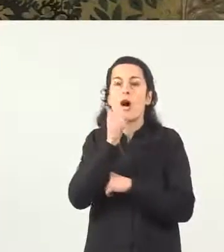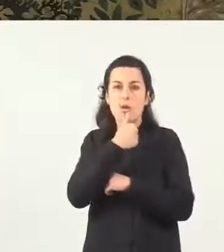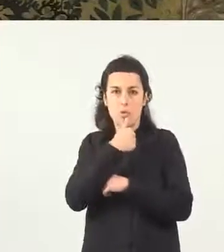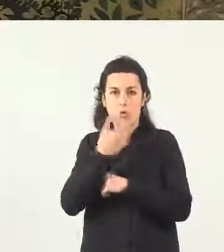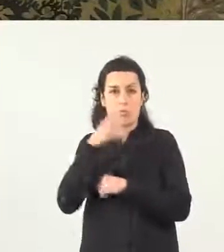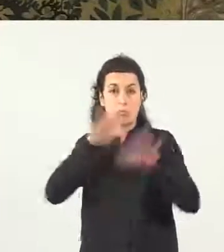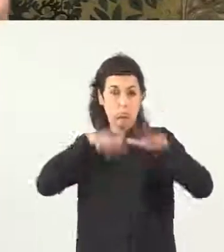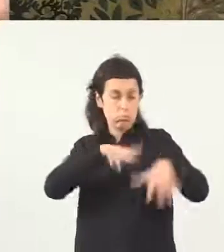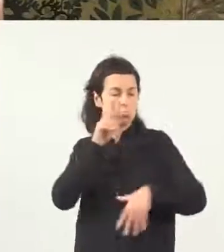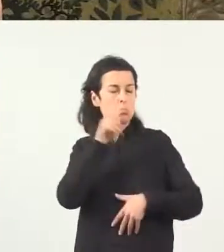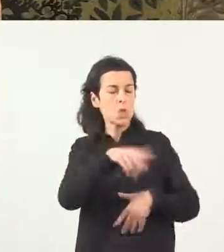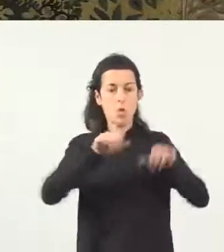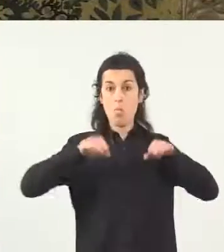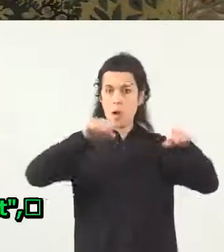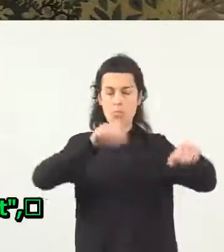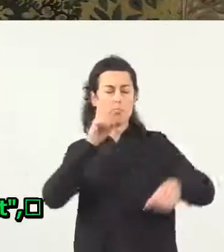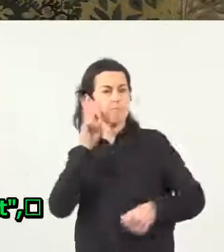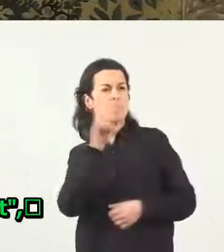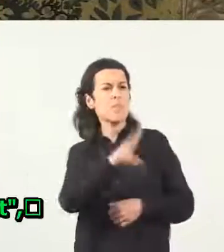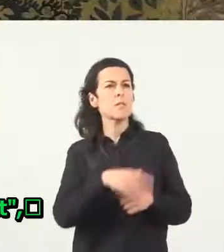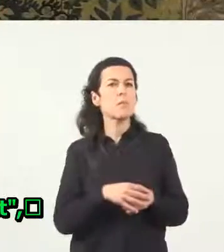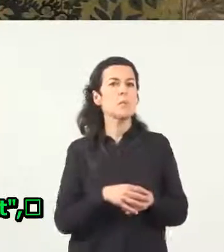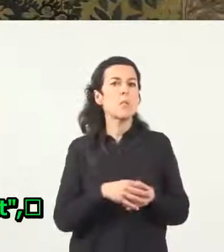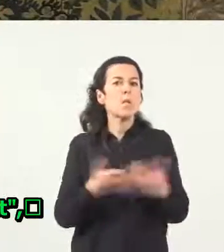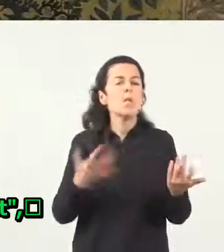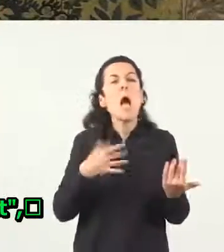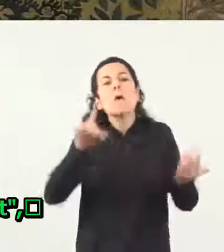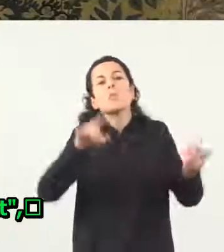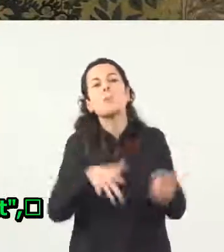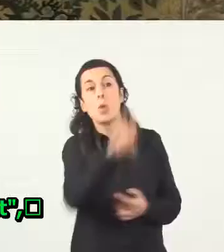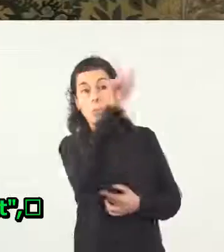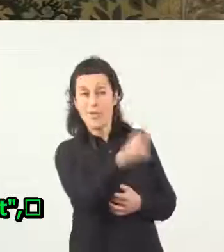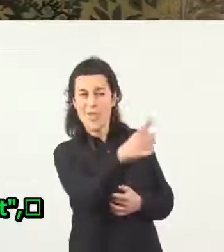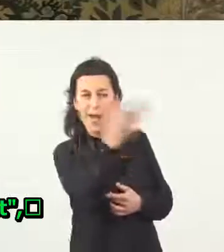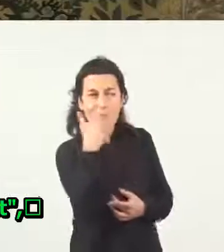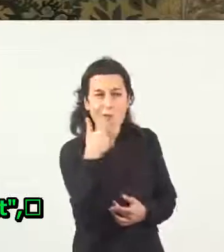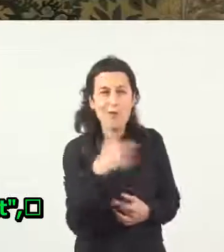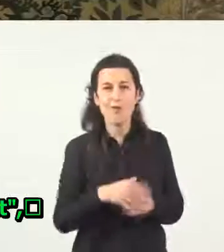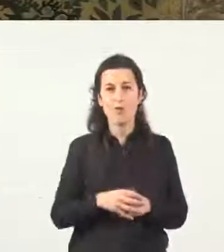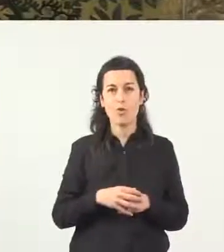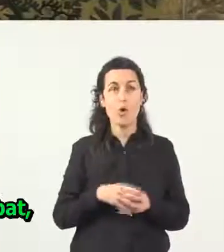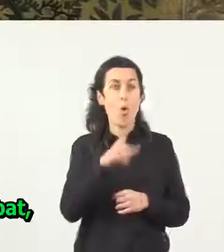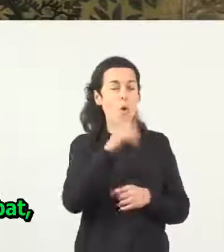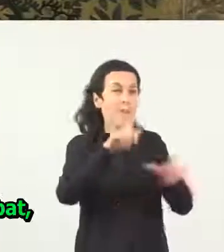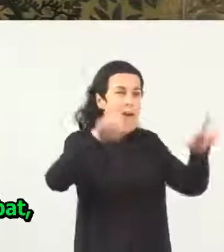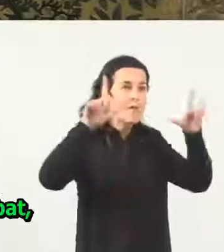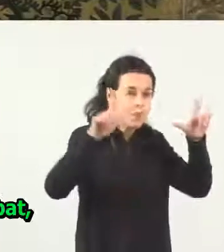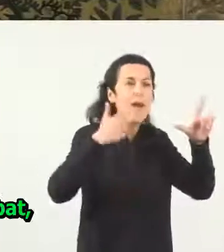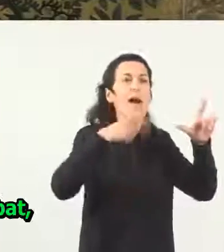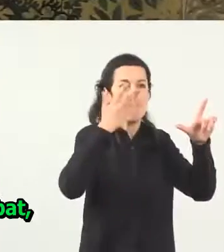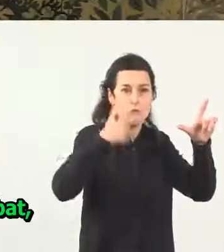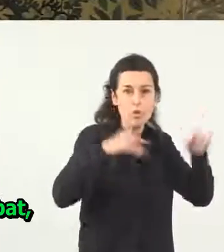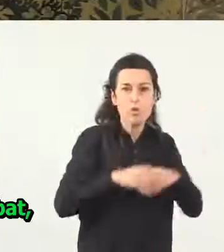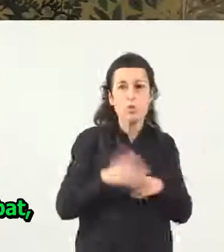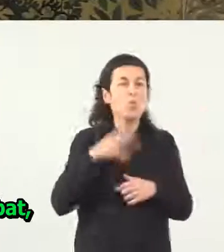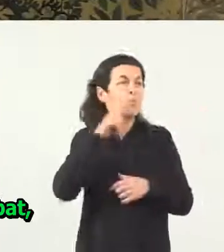bat ikusten dozula, pankarta bat ikusten dozu, eta bueno, egin dezakegu, ai baitu, hau ezautzen dut, argazkian agertu da ez dakin hor, baina guk ikusten dugu